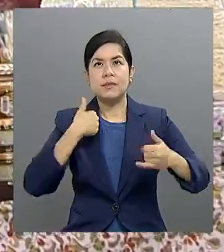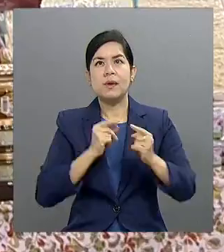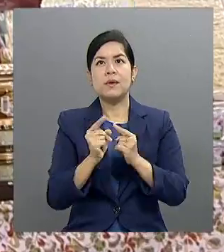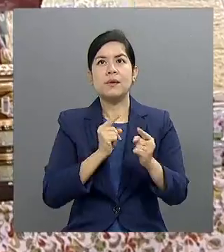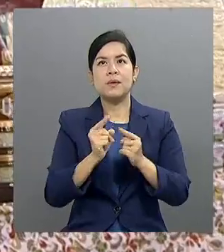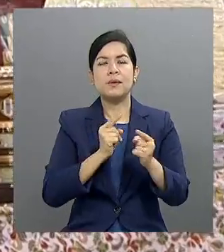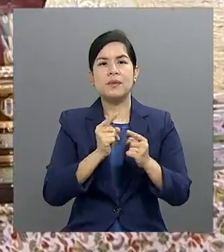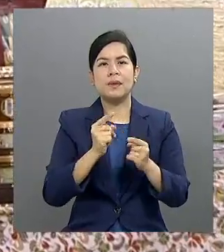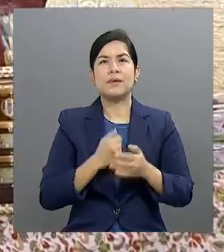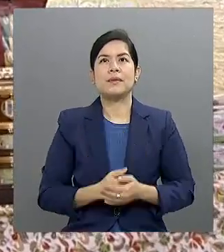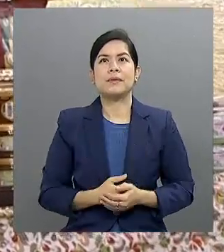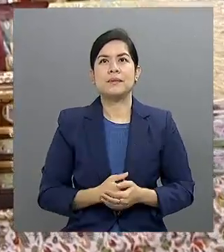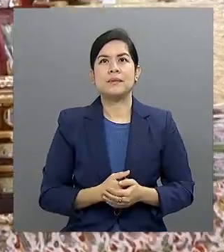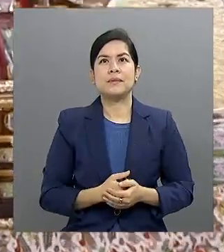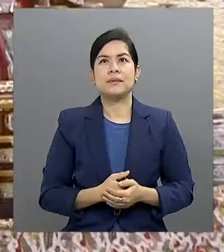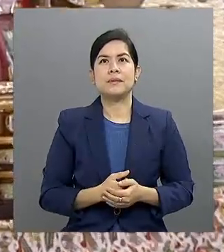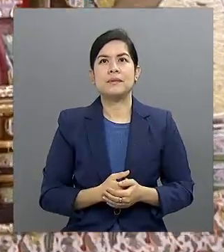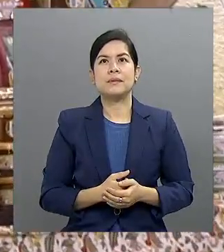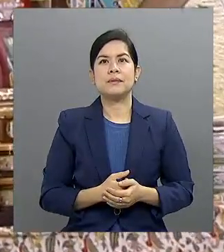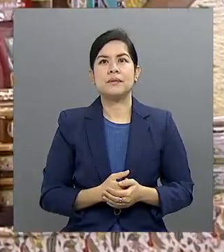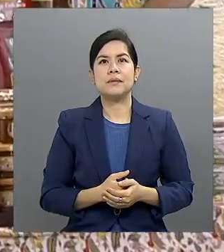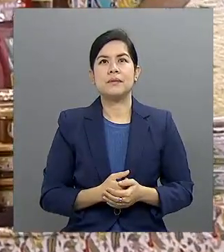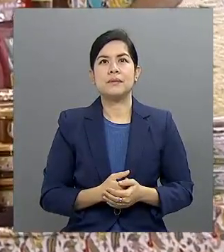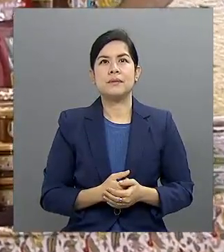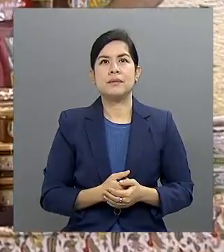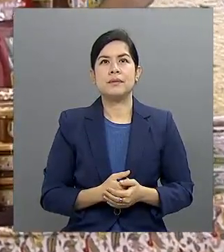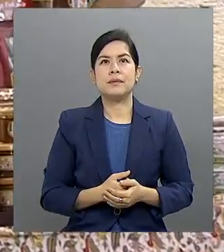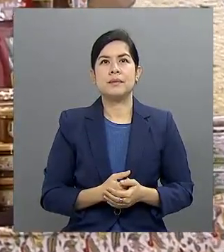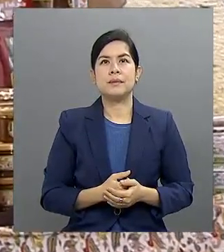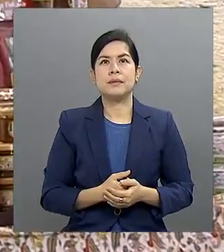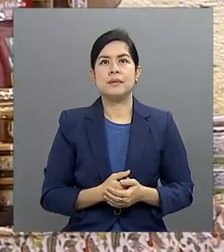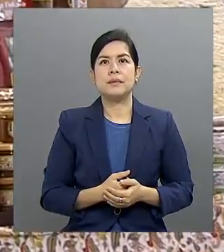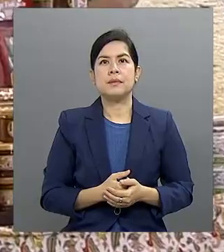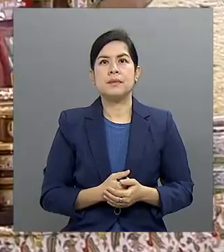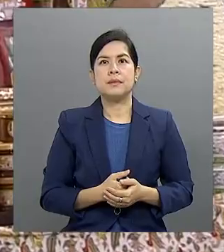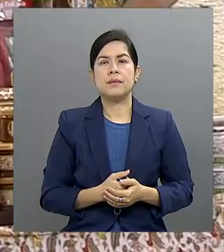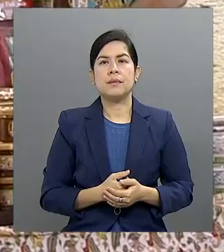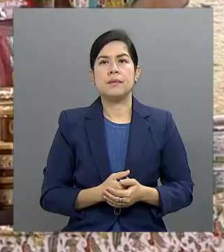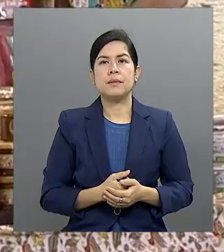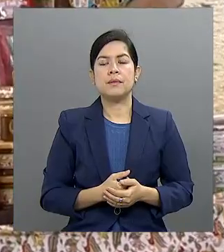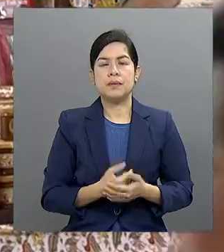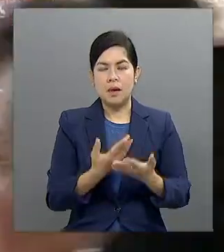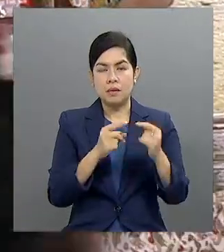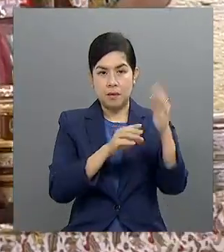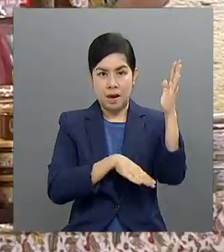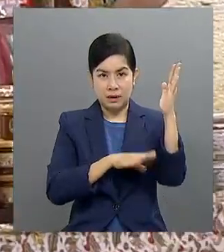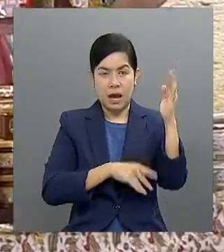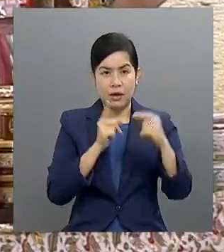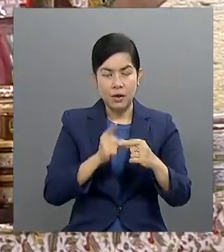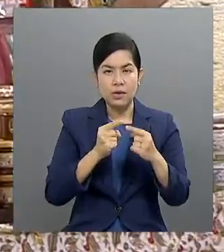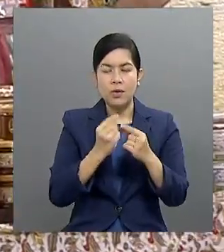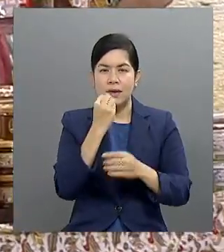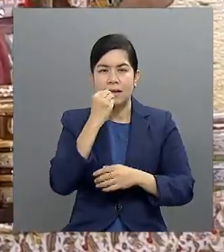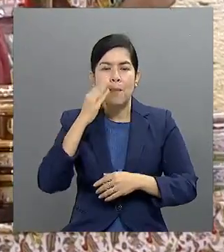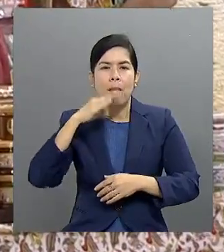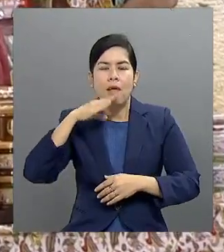ล้วก็พี่อัมพี่ยุ้ยนะครับวันนี้เนี่ยเห็นเลยบอกว่ามาใต้มาภาคใต้ทั้งทีก็ต้องกินน้ำพริกน้ำพริกที่ใต้อ่ะพี่อัม